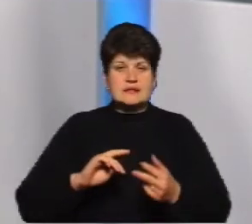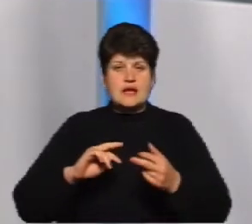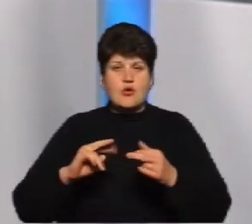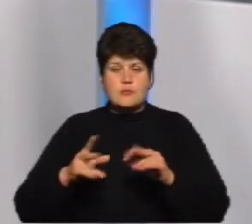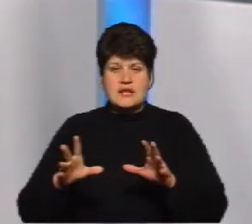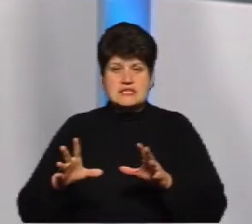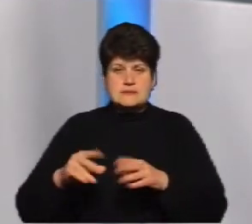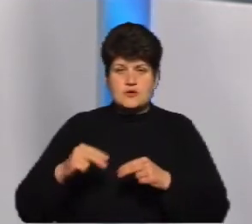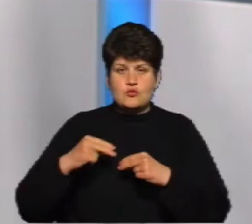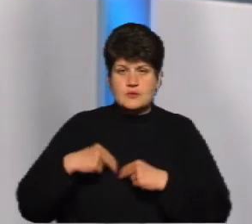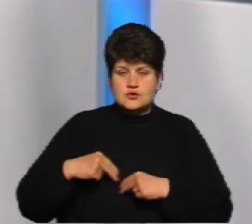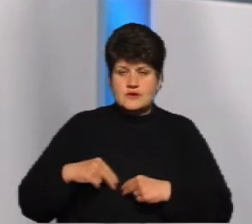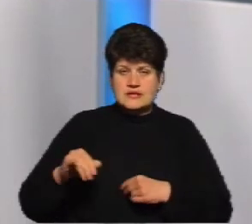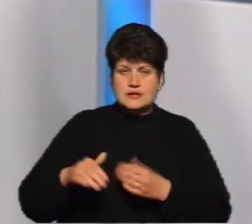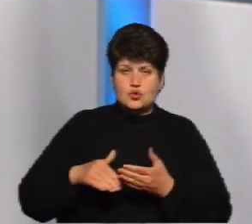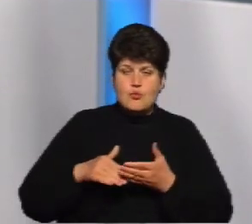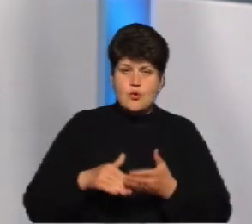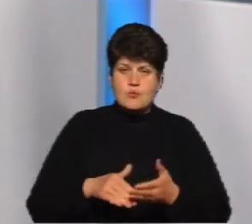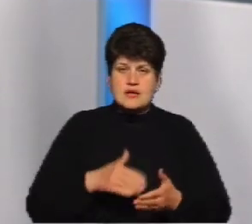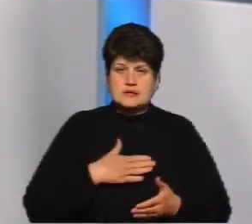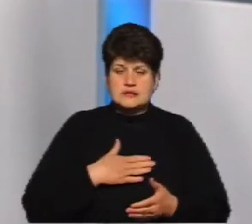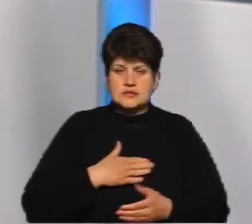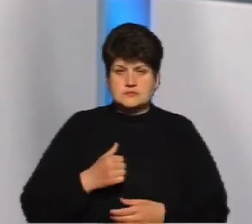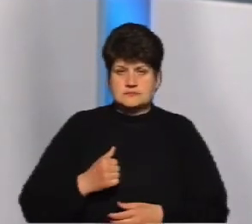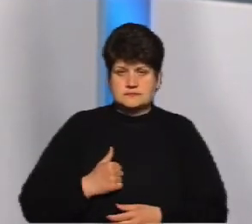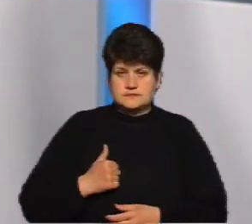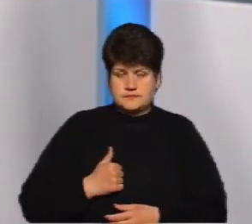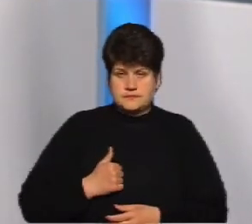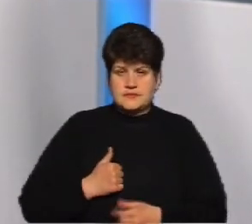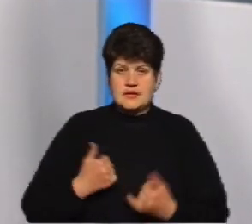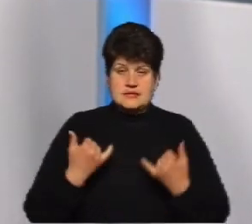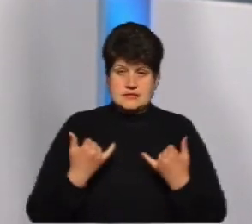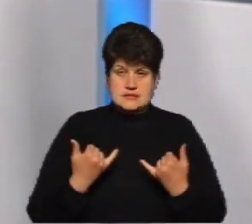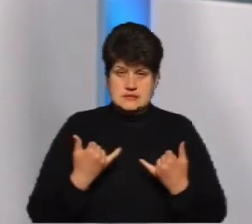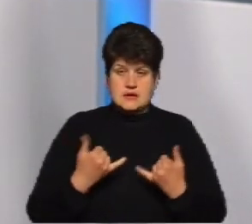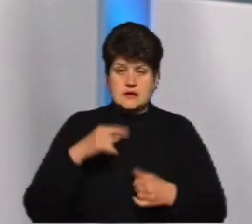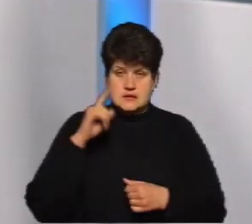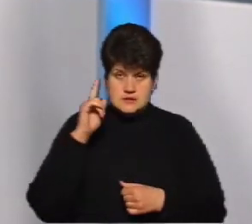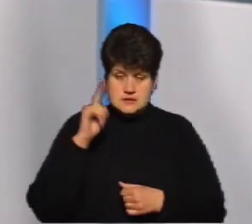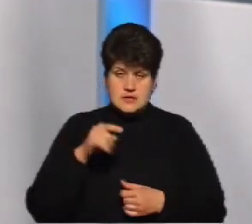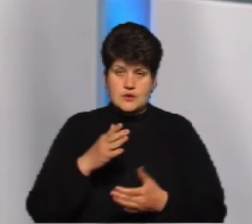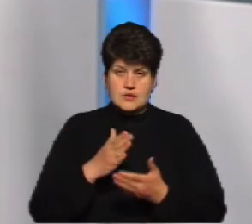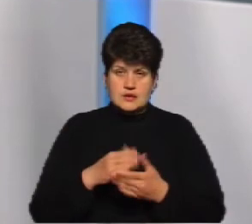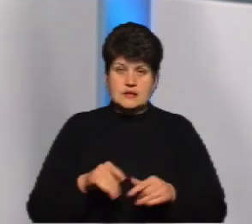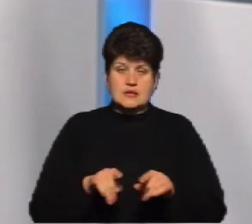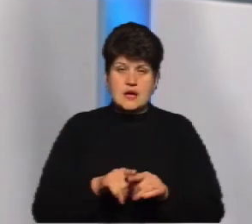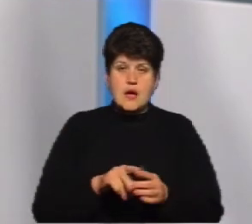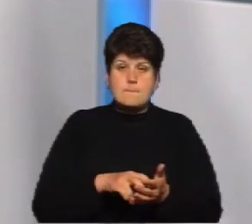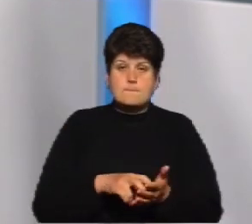співпрацювати і допомагати нашим Збройним силам. Я зараз знаю, є таке побоювання,